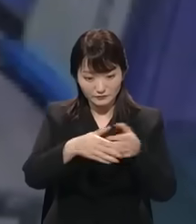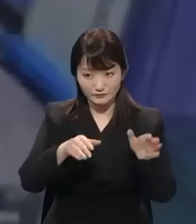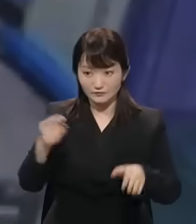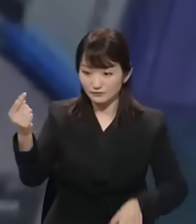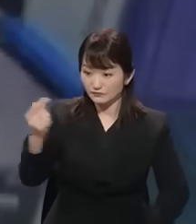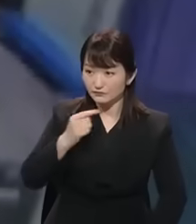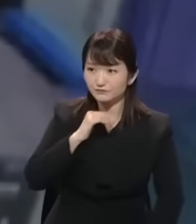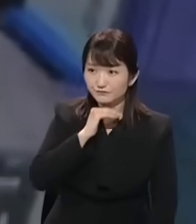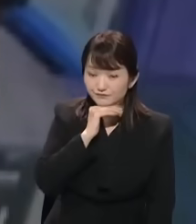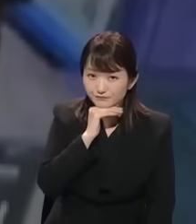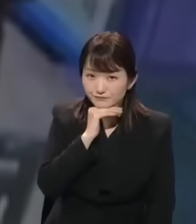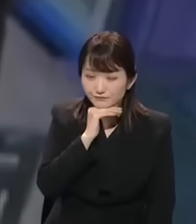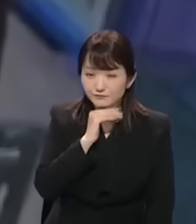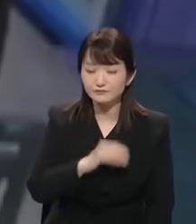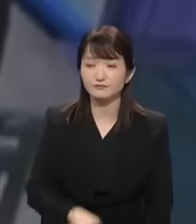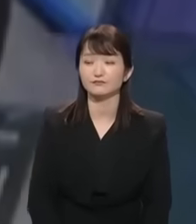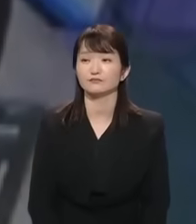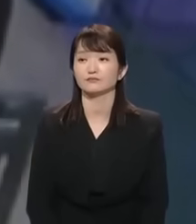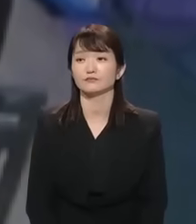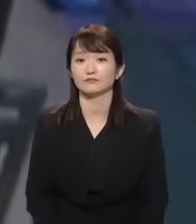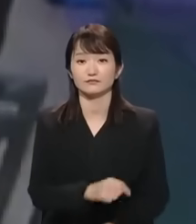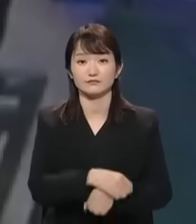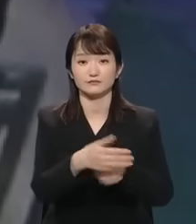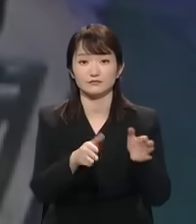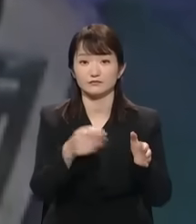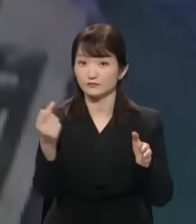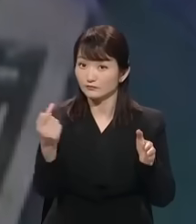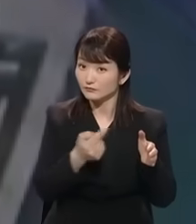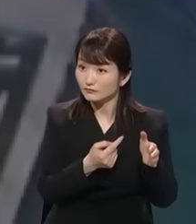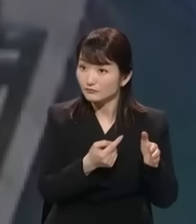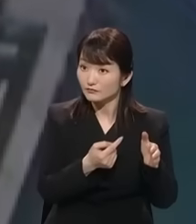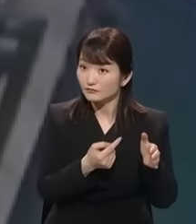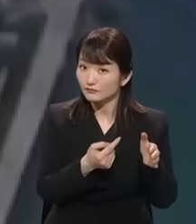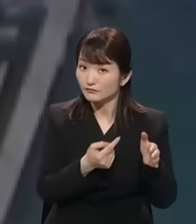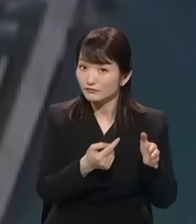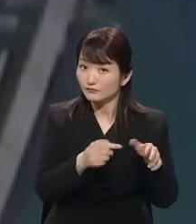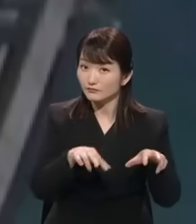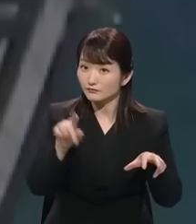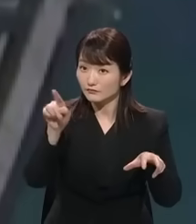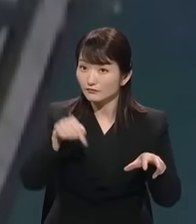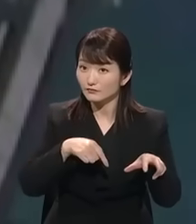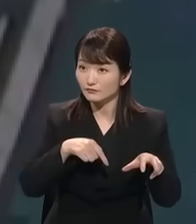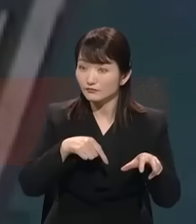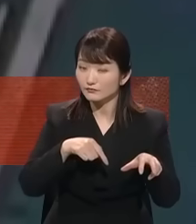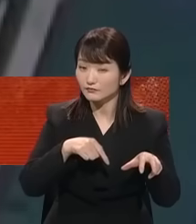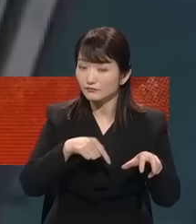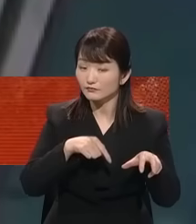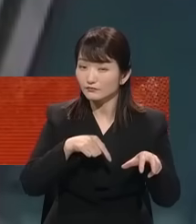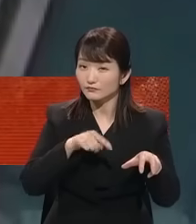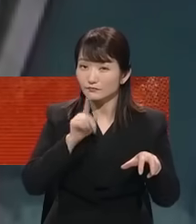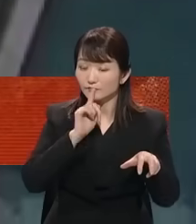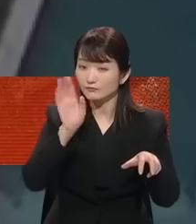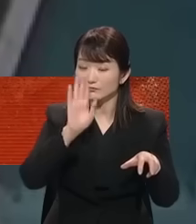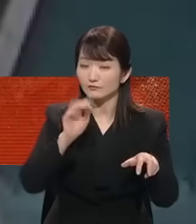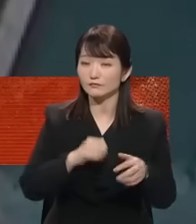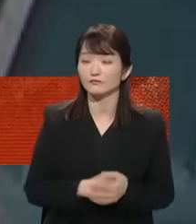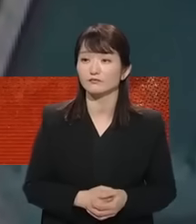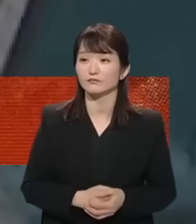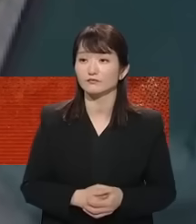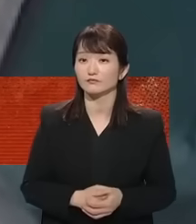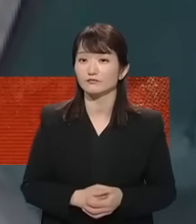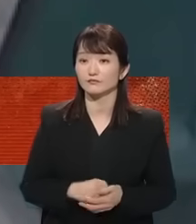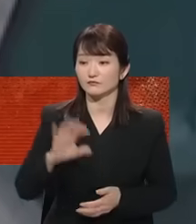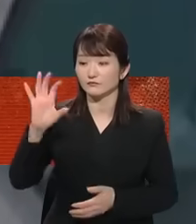하고 기다리고 있었다고 합니다 역무실에 왔습니까 역무실에 왔으면 저희가 지금 다루고 있지 않겠죠 어 무실로 오지 않고 화장실에